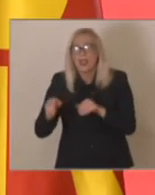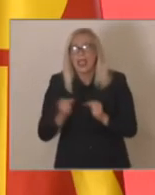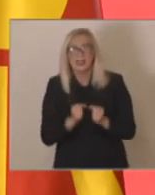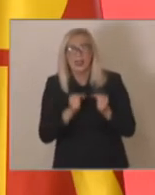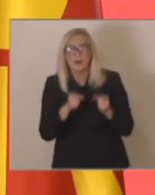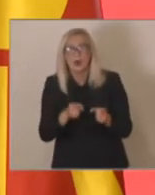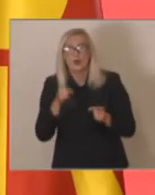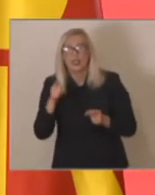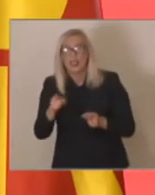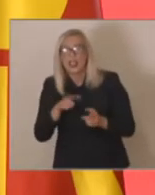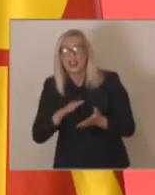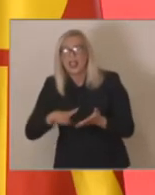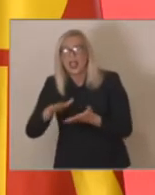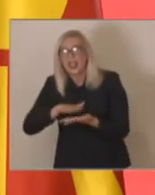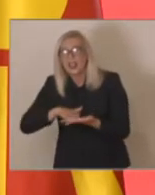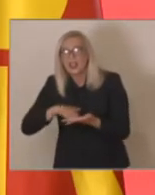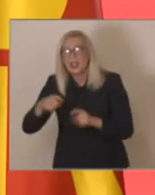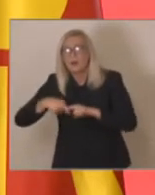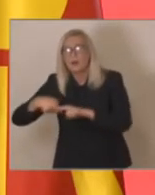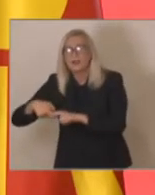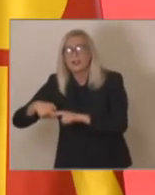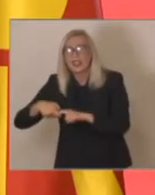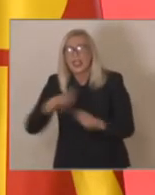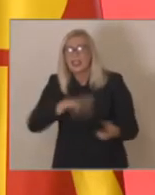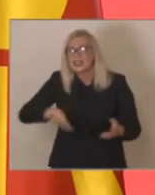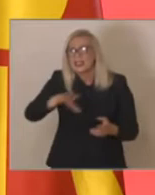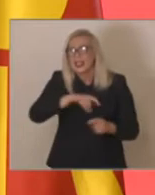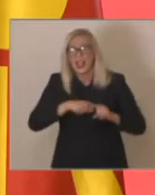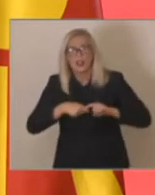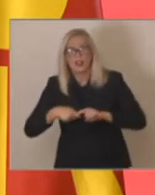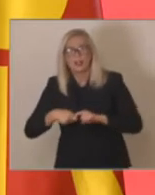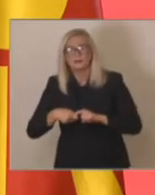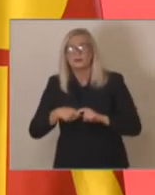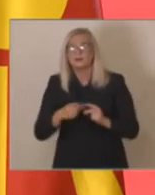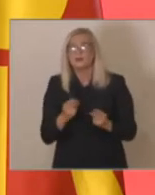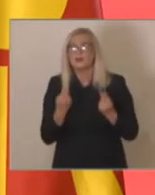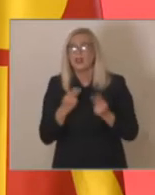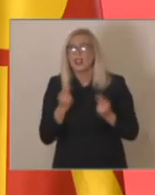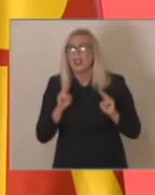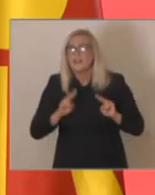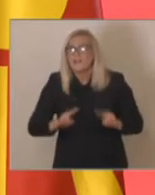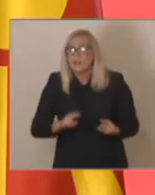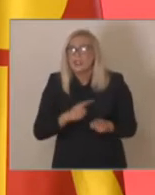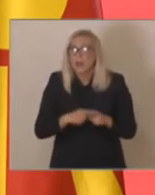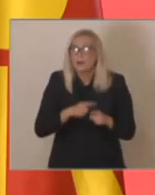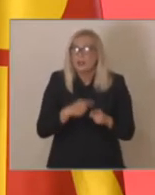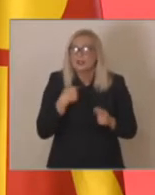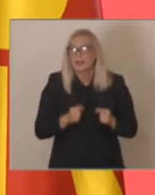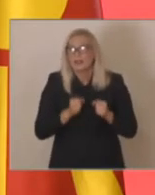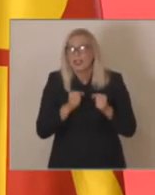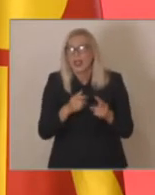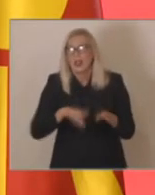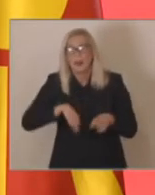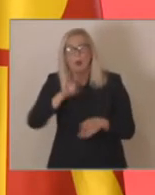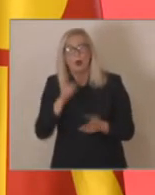на кохезија на регионот, на поврзување на целиот регион и вистинска мотивација да испорачаме уште поголеми резултати во